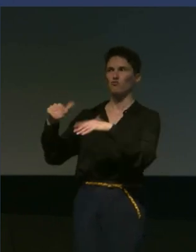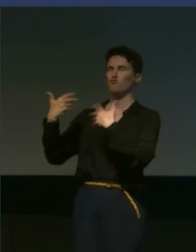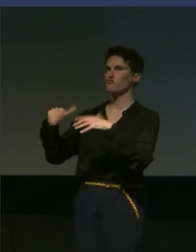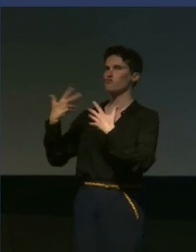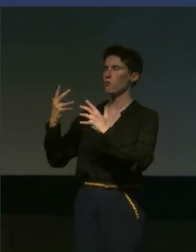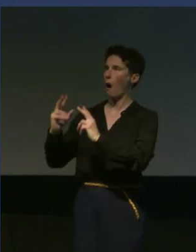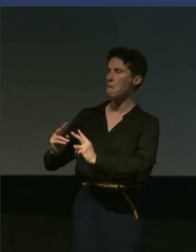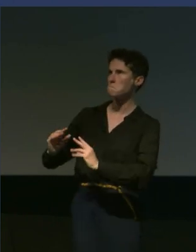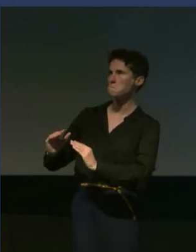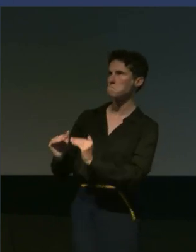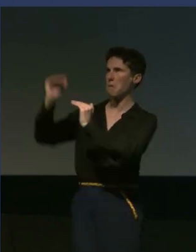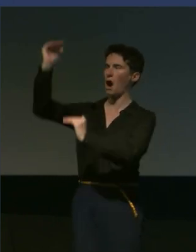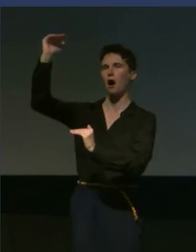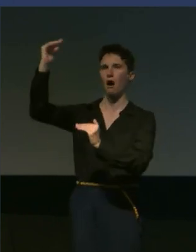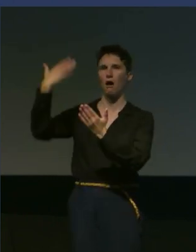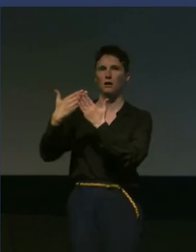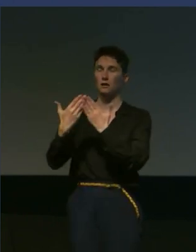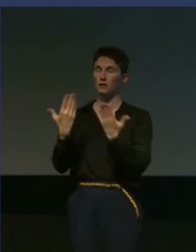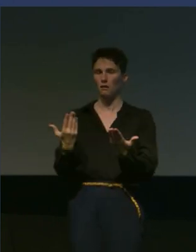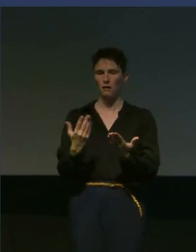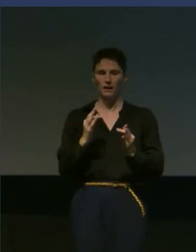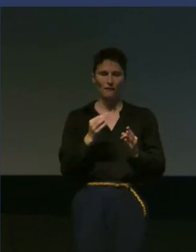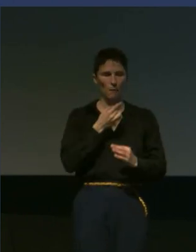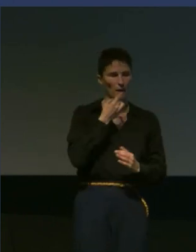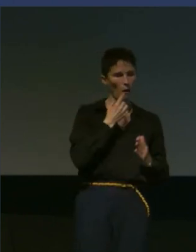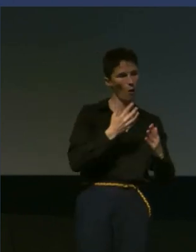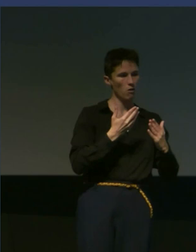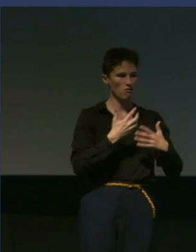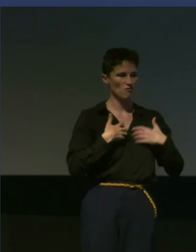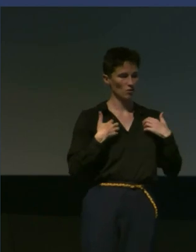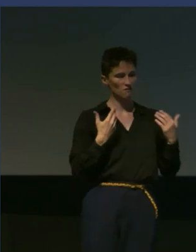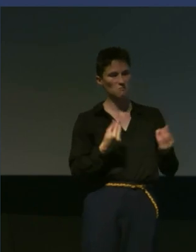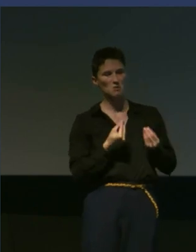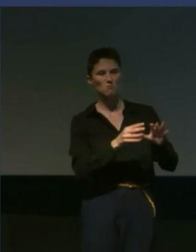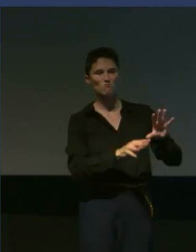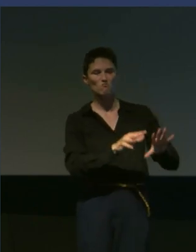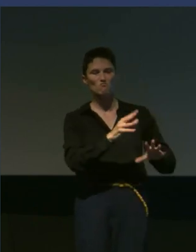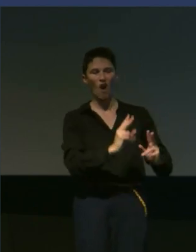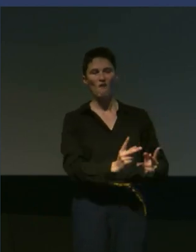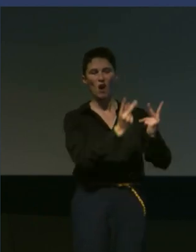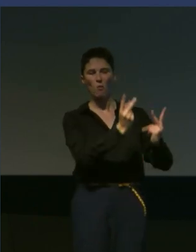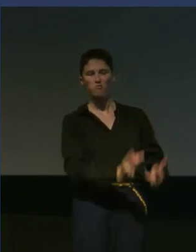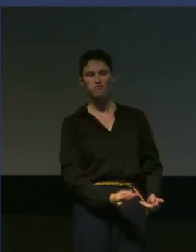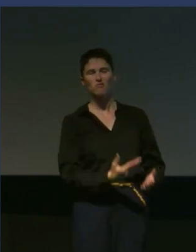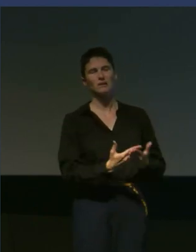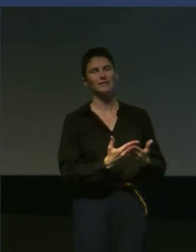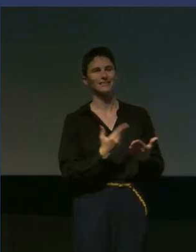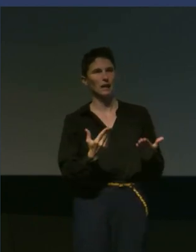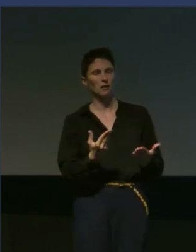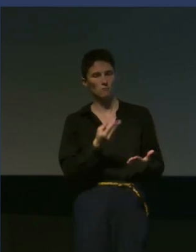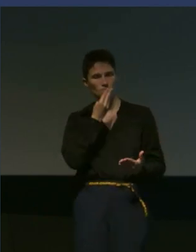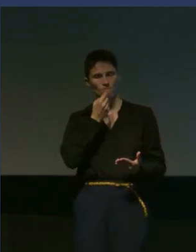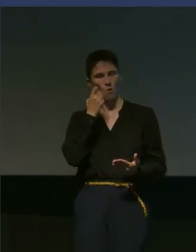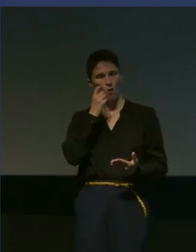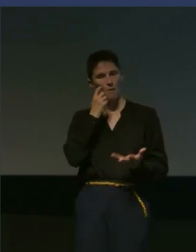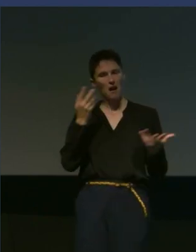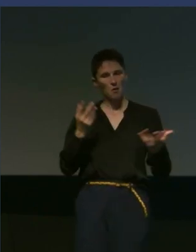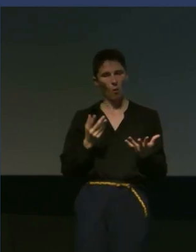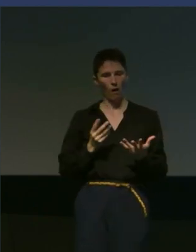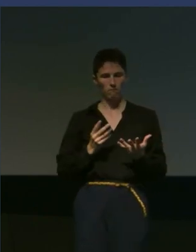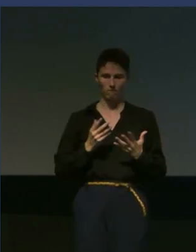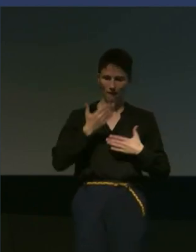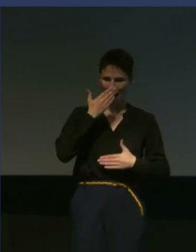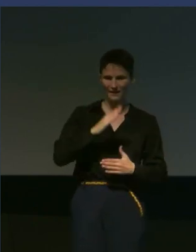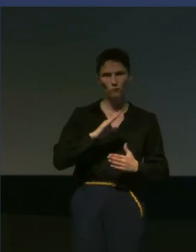cause justement cette parole scientifique, et ça aussi, c'est tout nouveau. Donc, en fait, on est vraiment en train d'observer quelque chose, un changement de posture